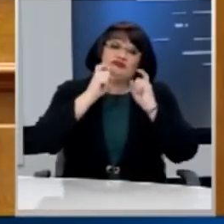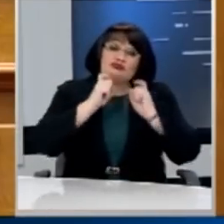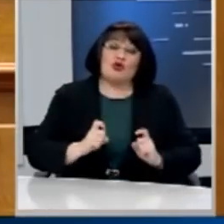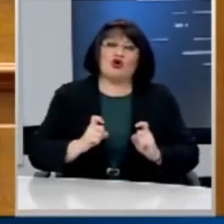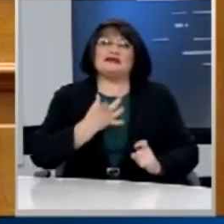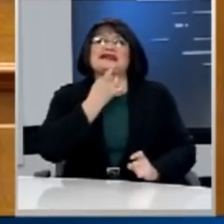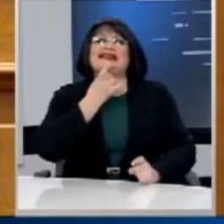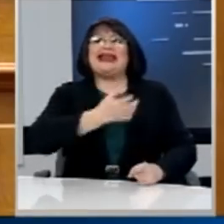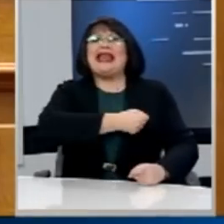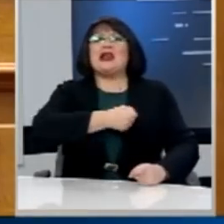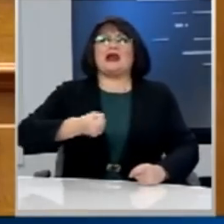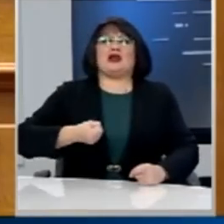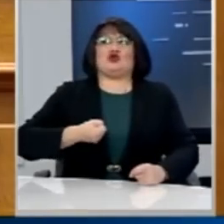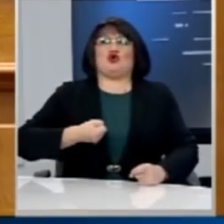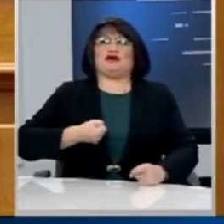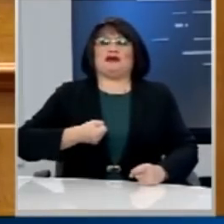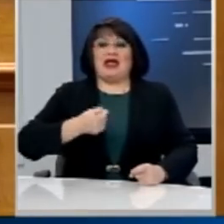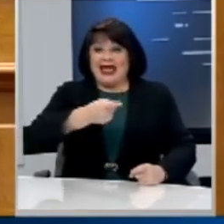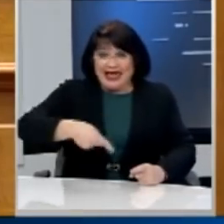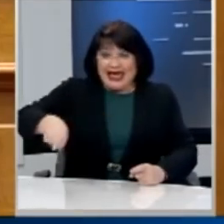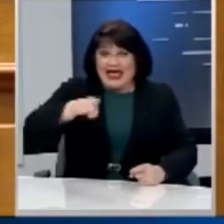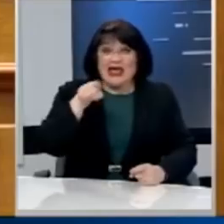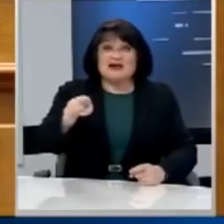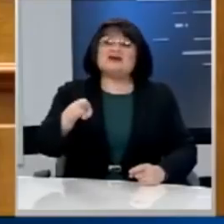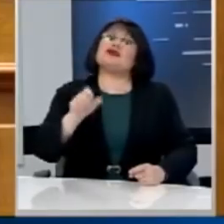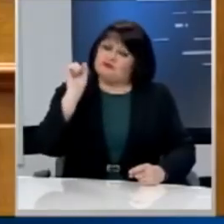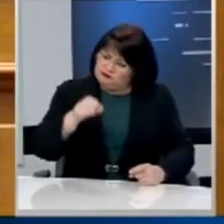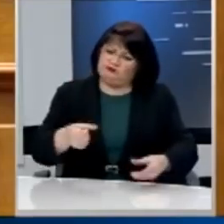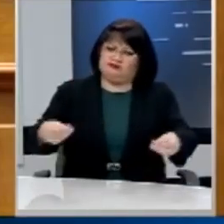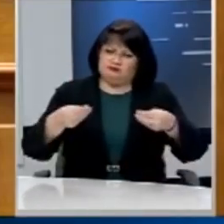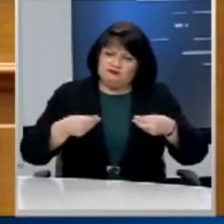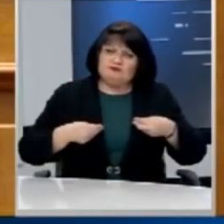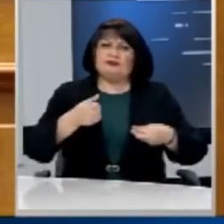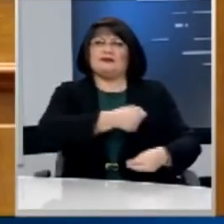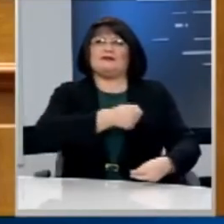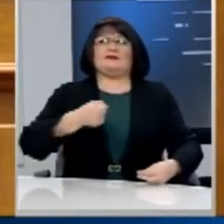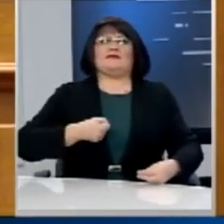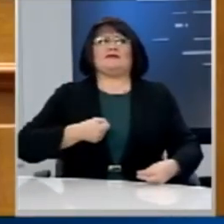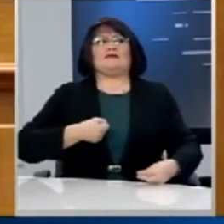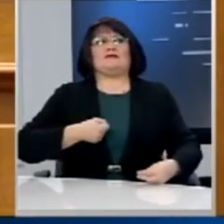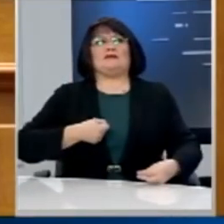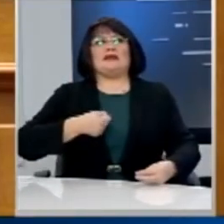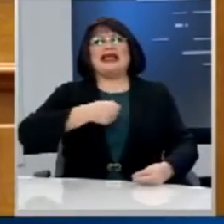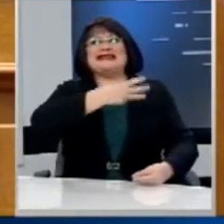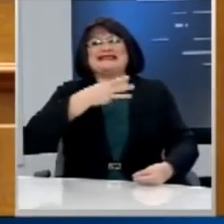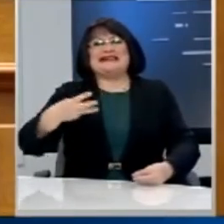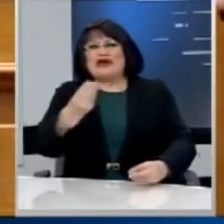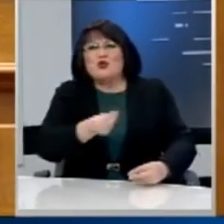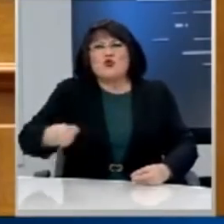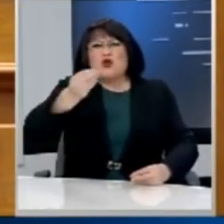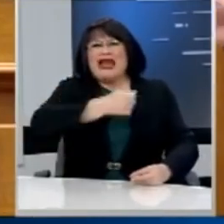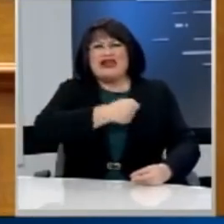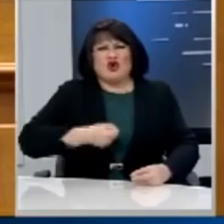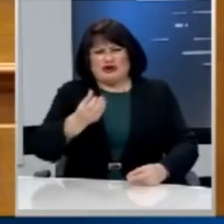μας επέβαλαν σκληρή λιτότητα. Εσείς πήρατε αυτή τη λιτότητα και την κάνατε σιριζαϊκή υπερλιτότητα.